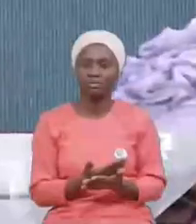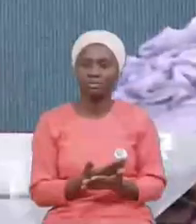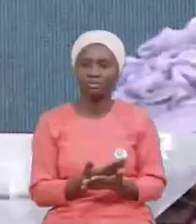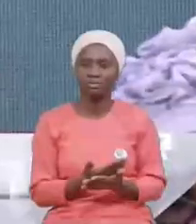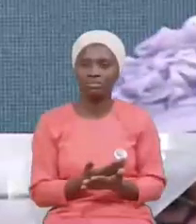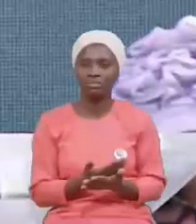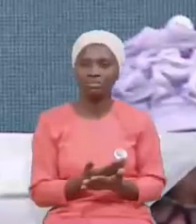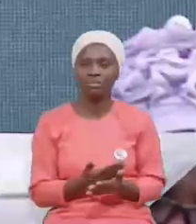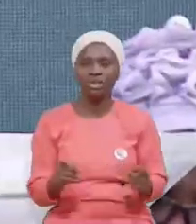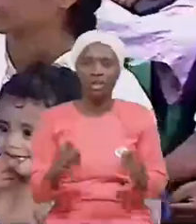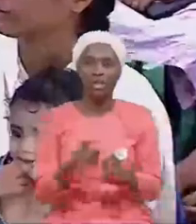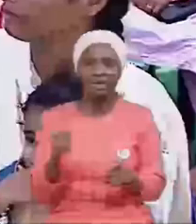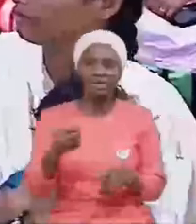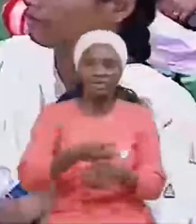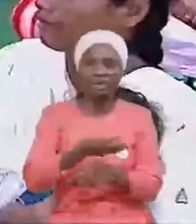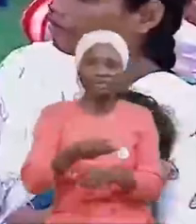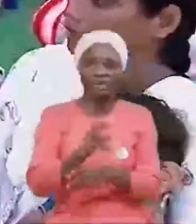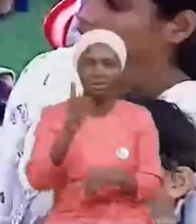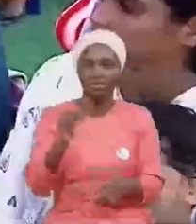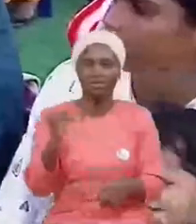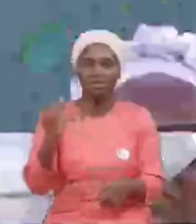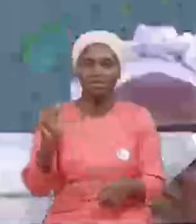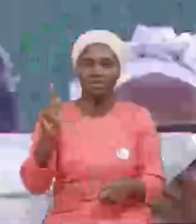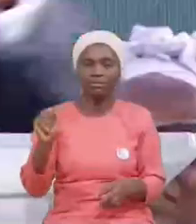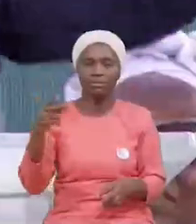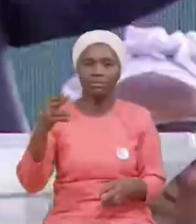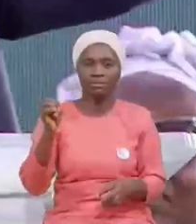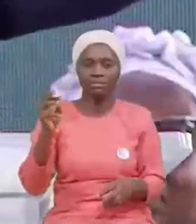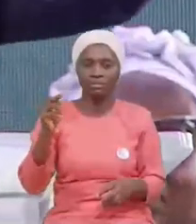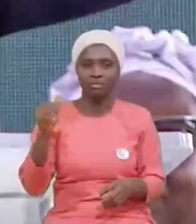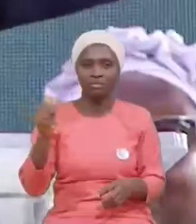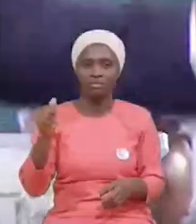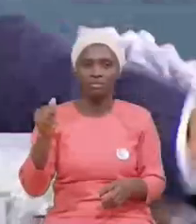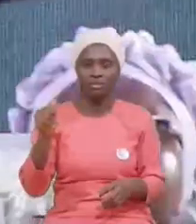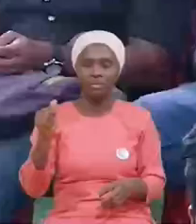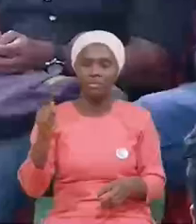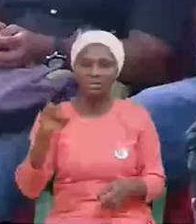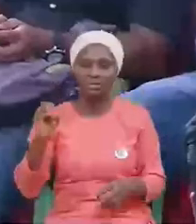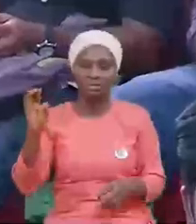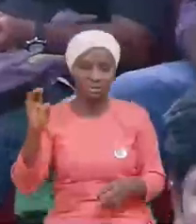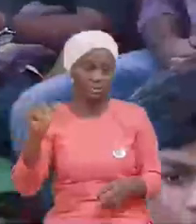En tant que mathématicien, je vois ça comme ça. Voici Christ